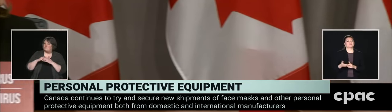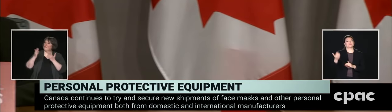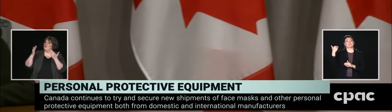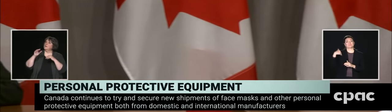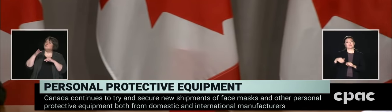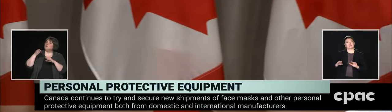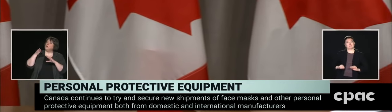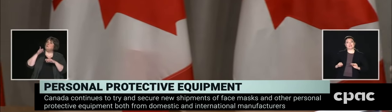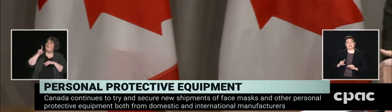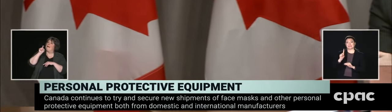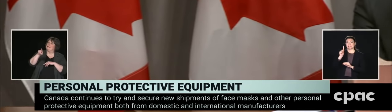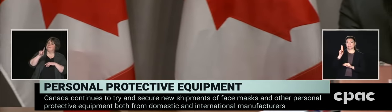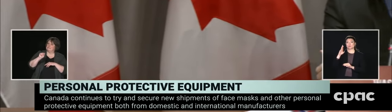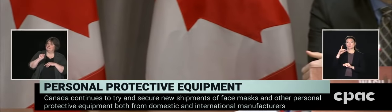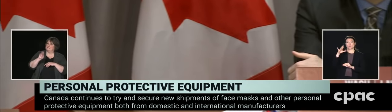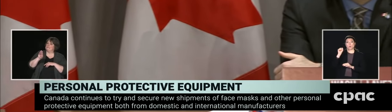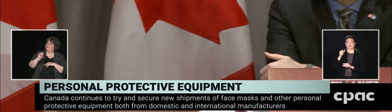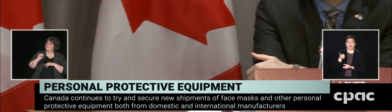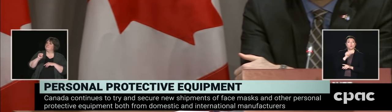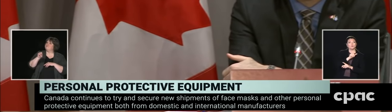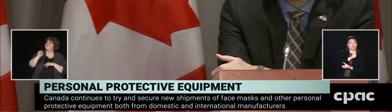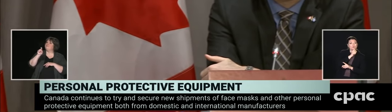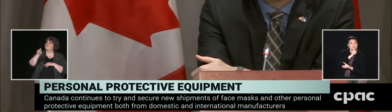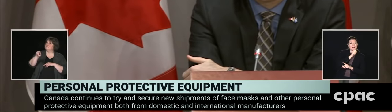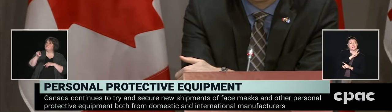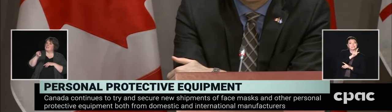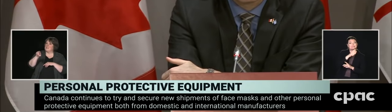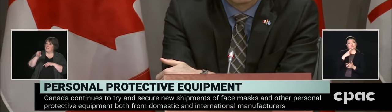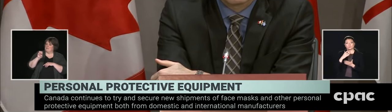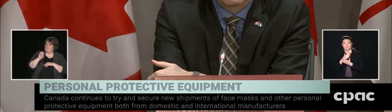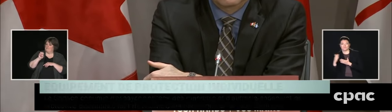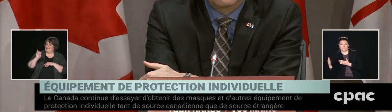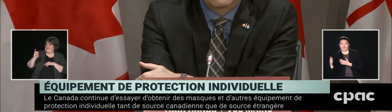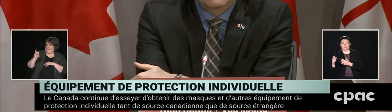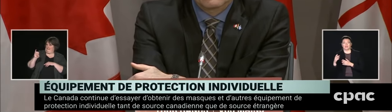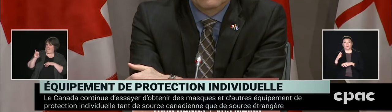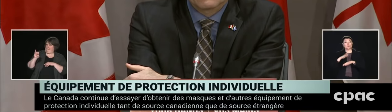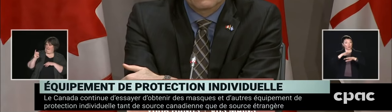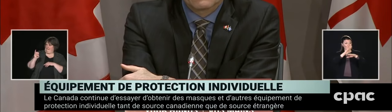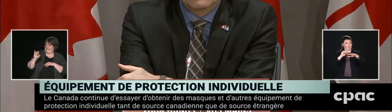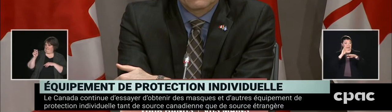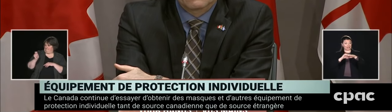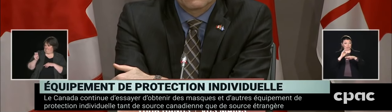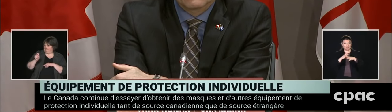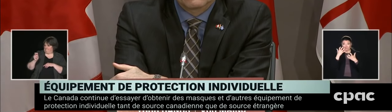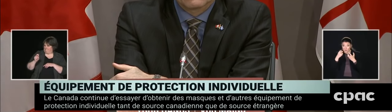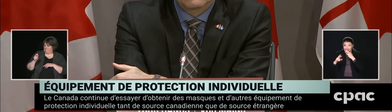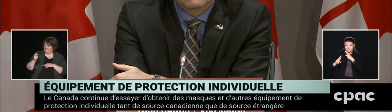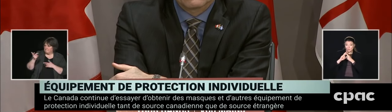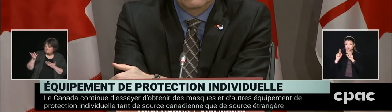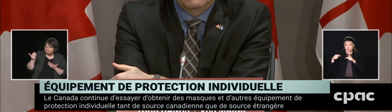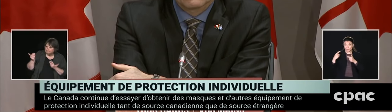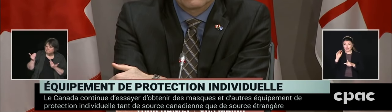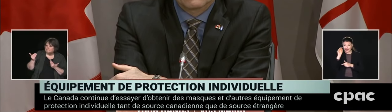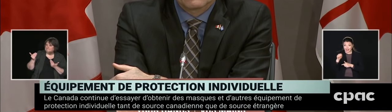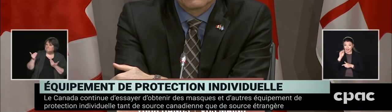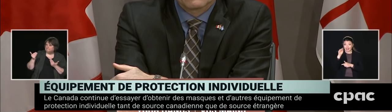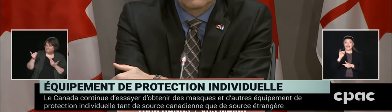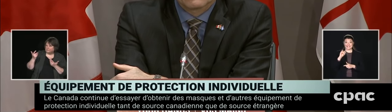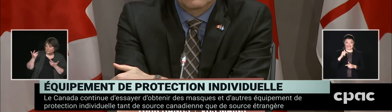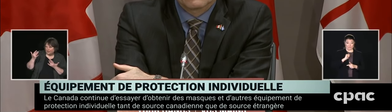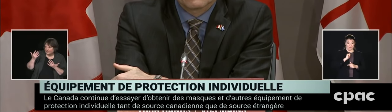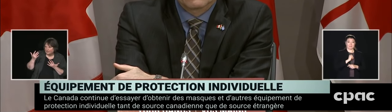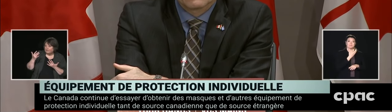emploi. C'est une question à laquelle je cherche une réponse depuis longtemps. Donc, quelqu'un qui est déjà sur l'assurance emploi et dont les